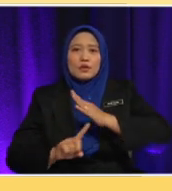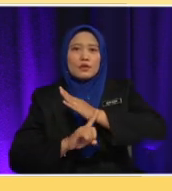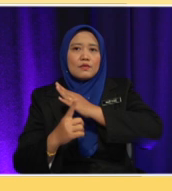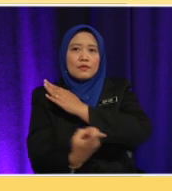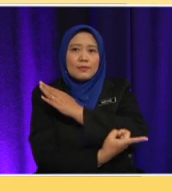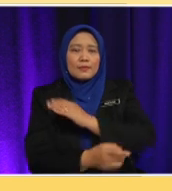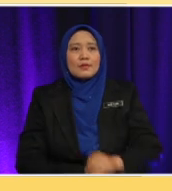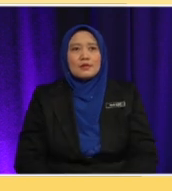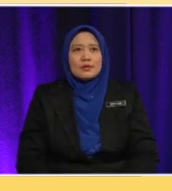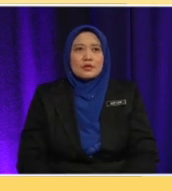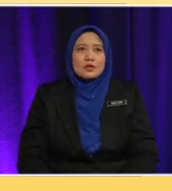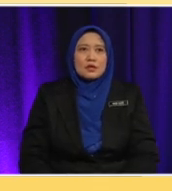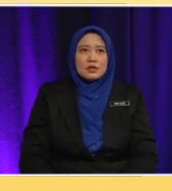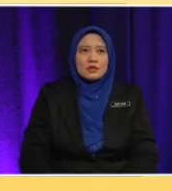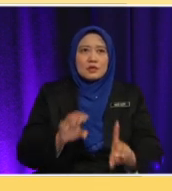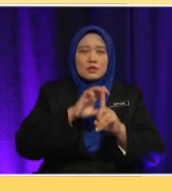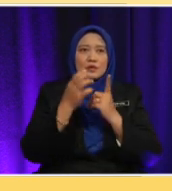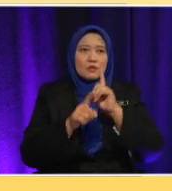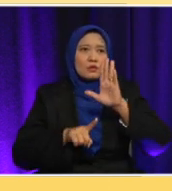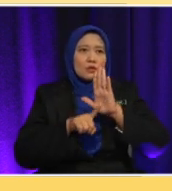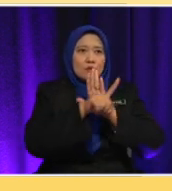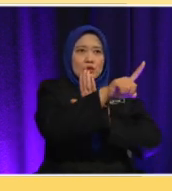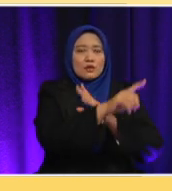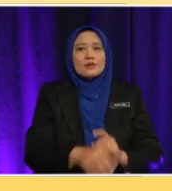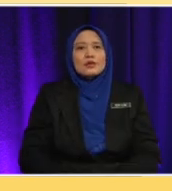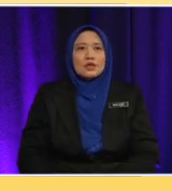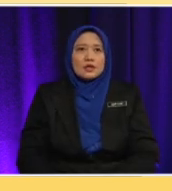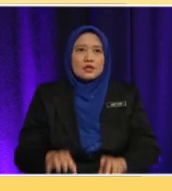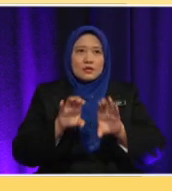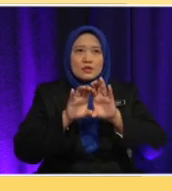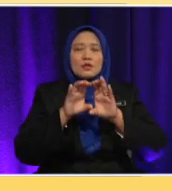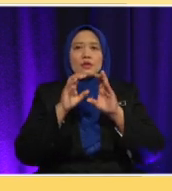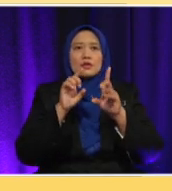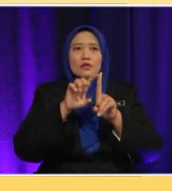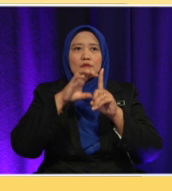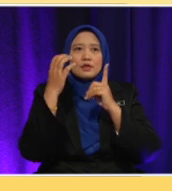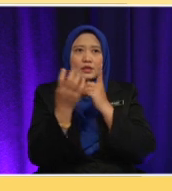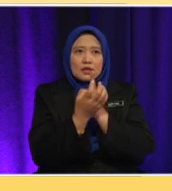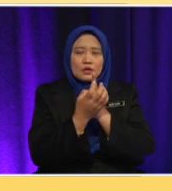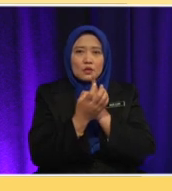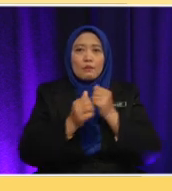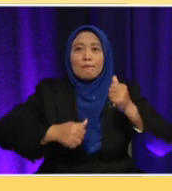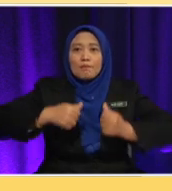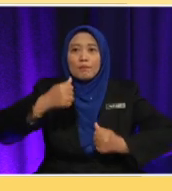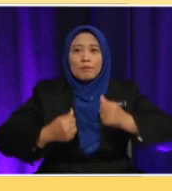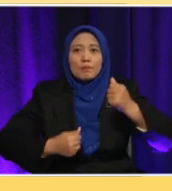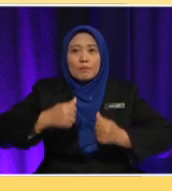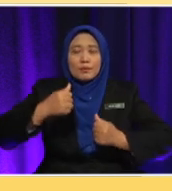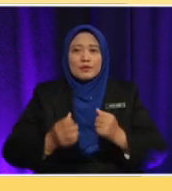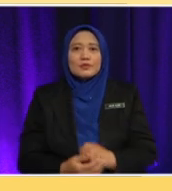bangunan dan juga sektor pengangkutan ini adalah 4 yang utama yang tambahan plastik